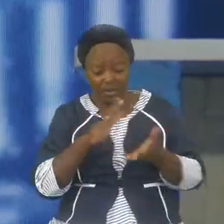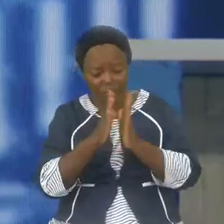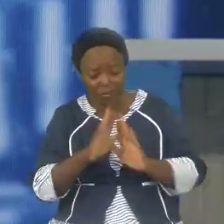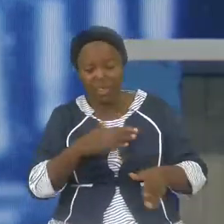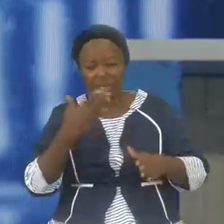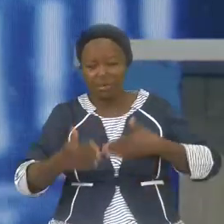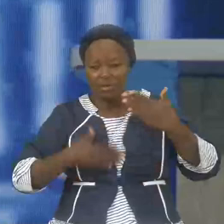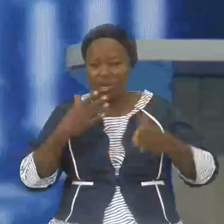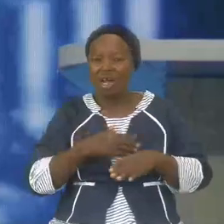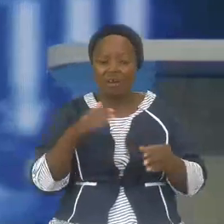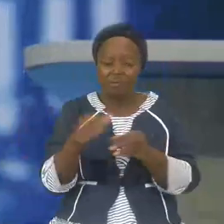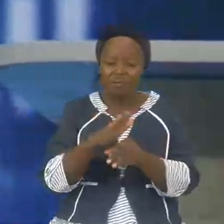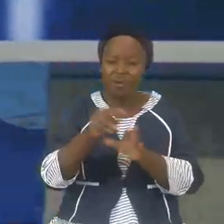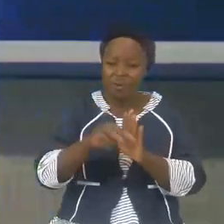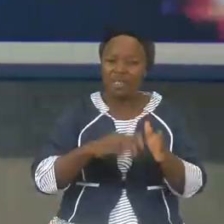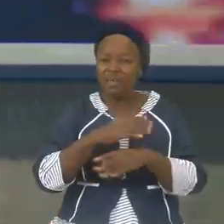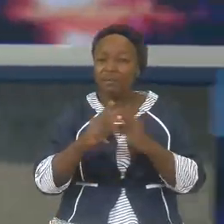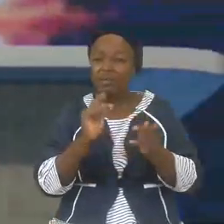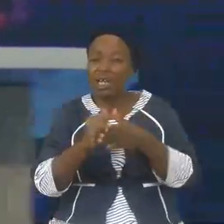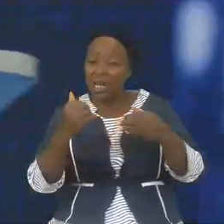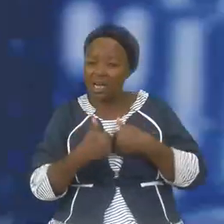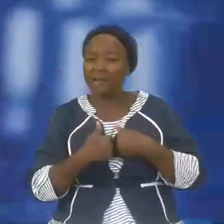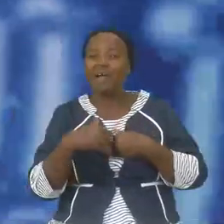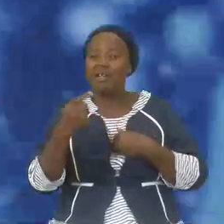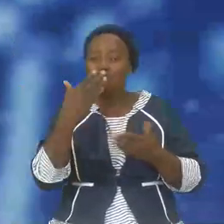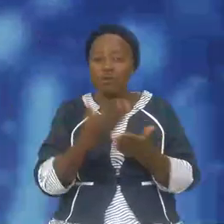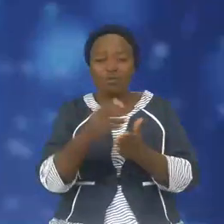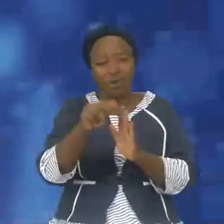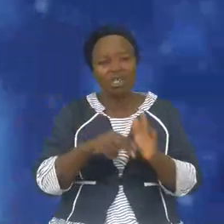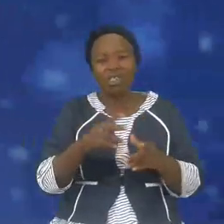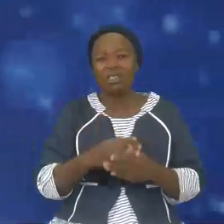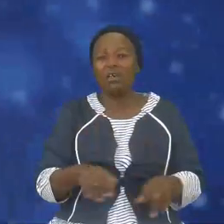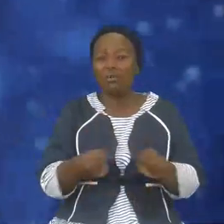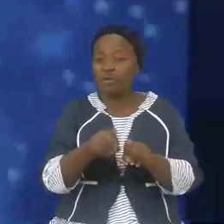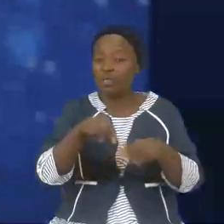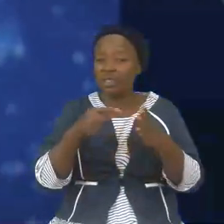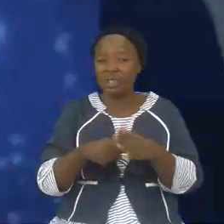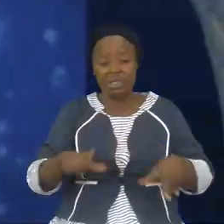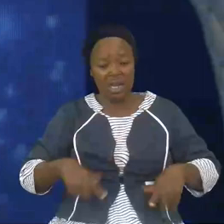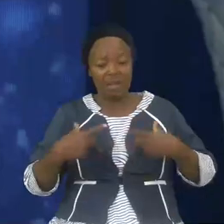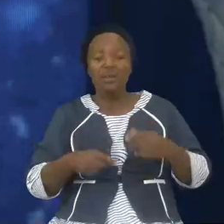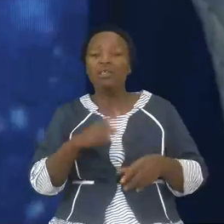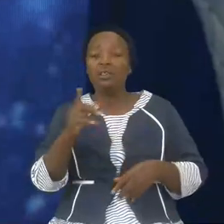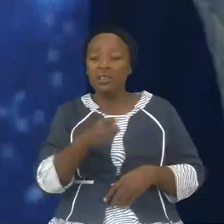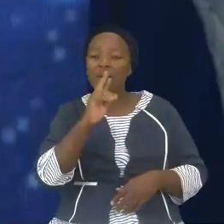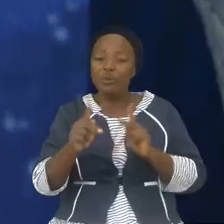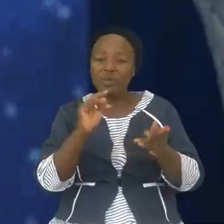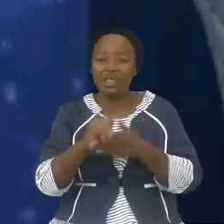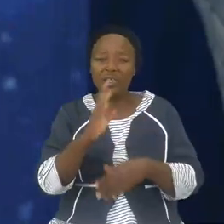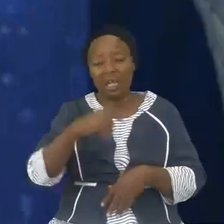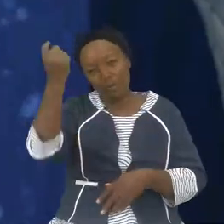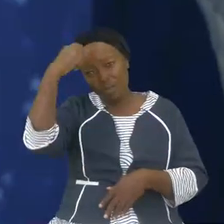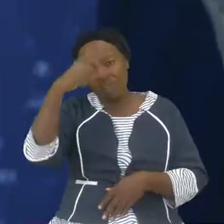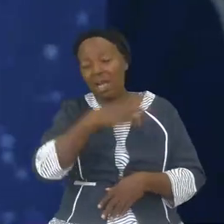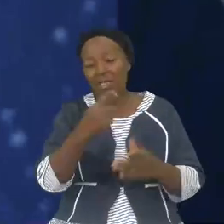paix et la joie, l'accomplissement, la satisfaction, ceux qui ont la bonté même dans ce monde, eux sont les gens qui